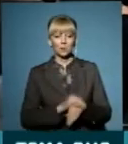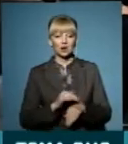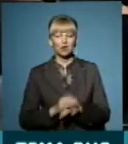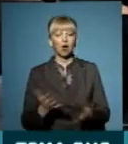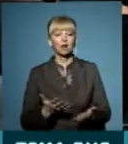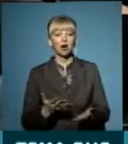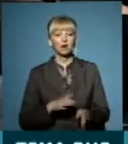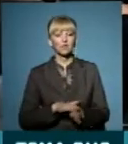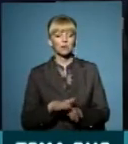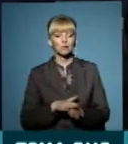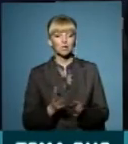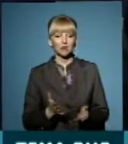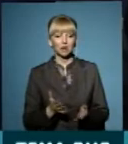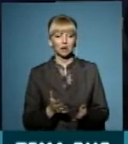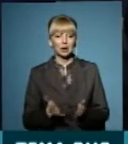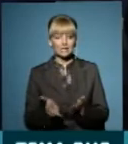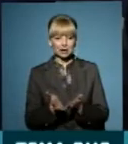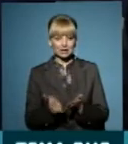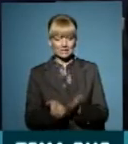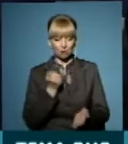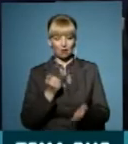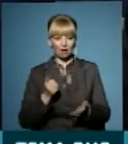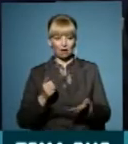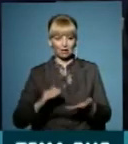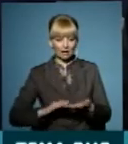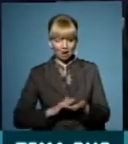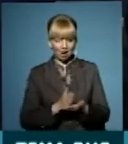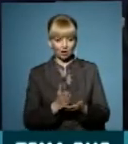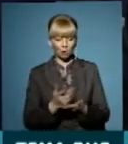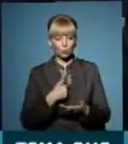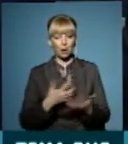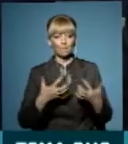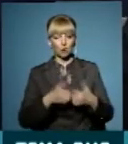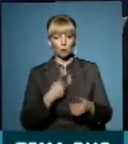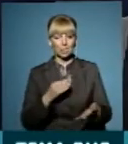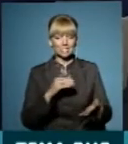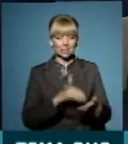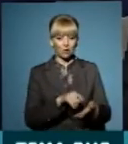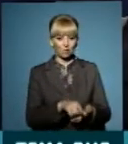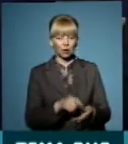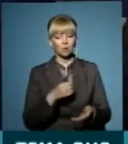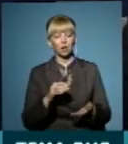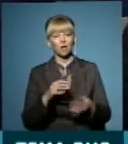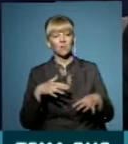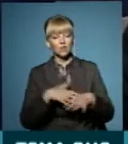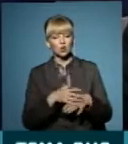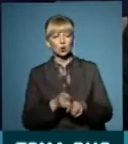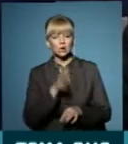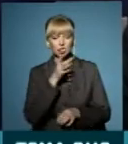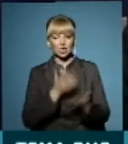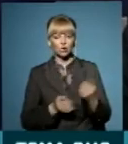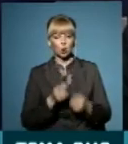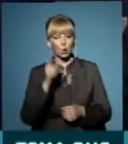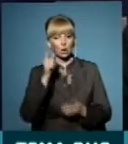чином здійснюється? Яким чином? Знімається тахокарта, у нас є прибор, ми ставимо на той прибор і відсчитуємо оцей час. Якщо